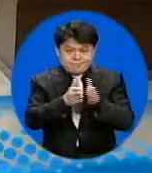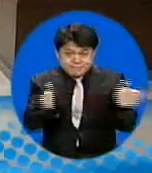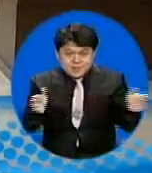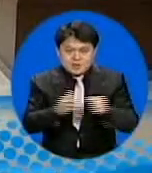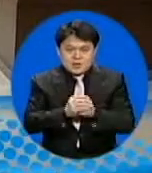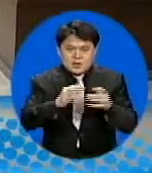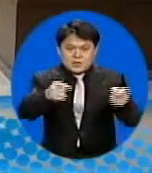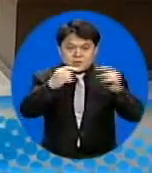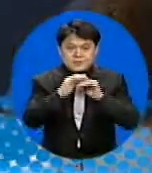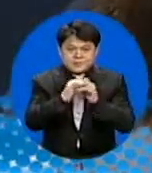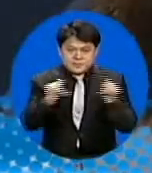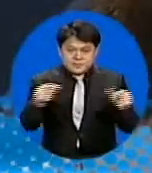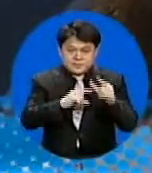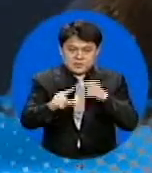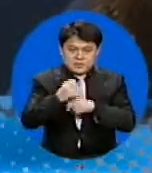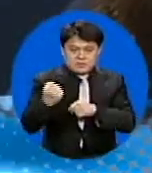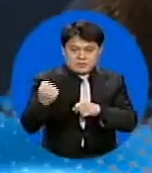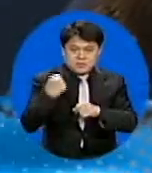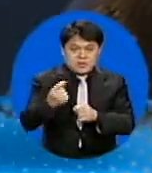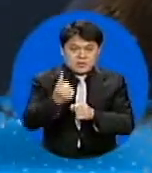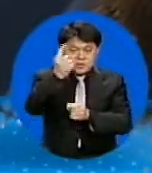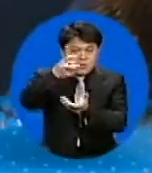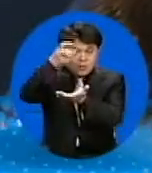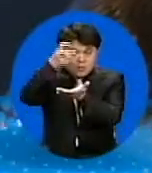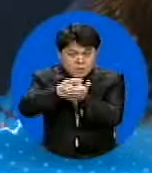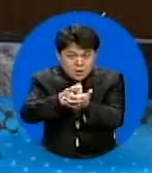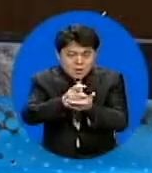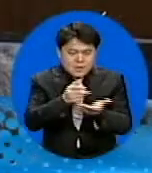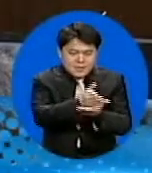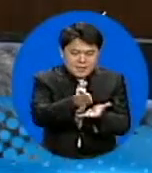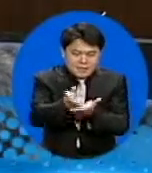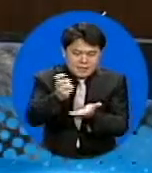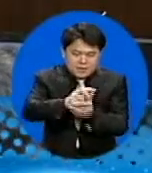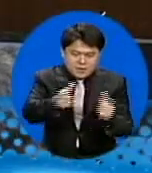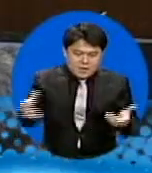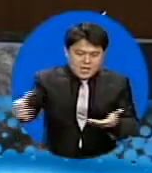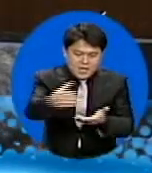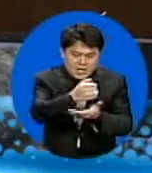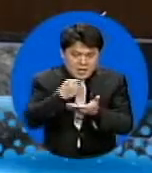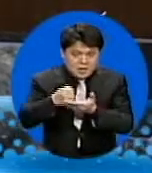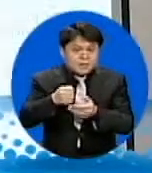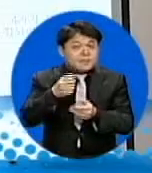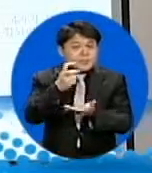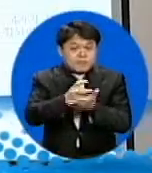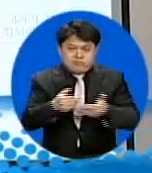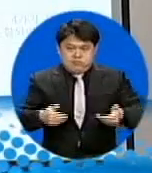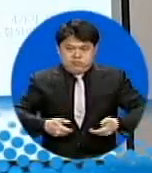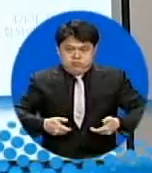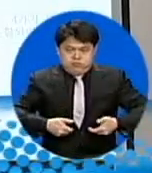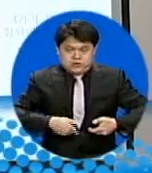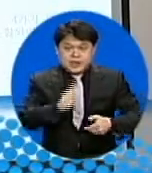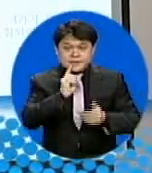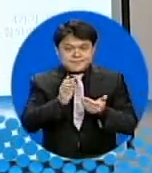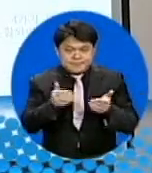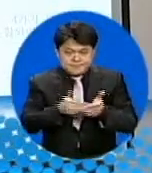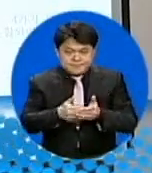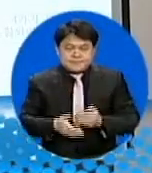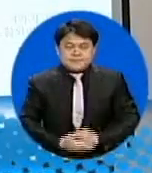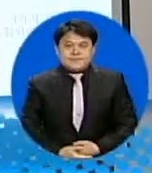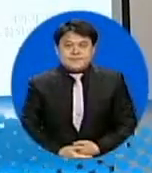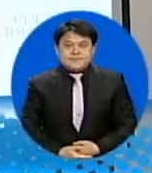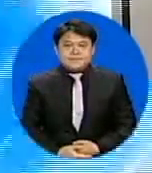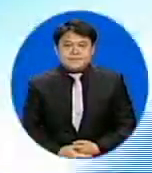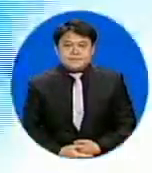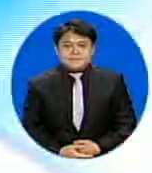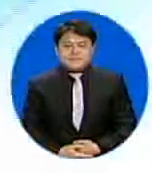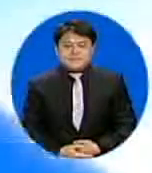이날 토론자들은 보다 강력한 상위법으로서 개별적 차별금지법을 한 대 묶은 포괄적 차별금지법이 반드시 제정돼야 한다고 주장했습니다.